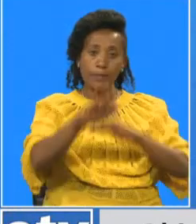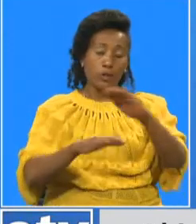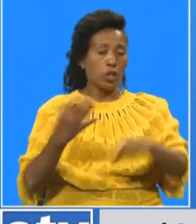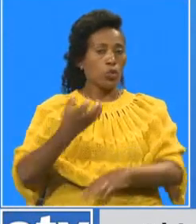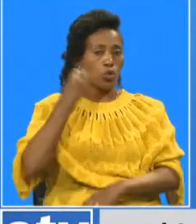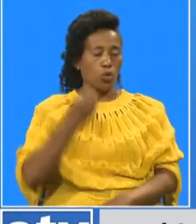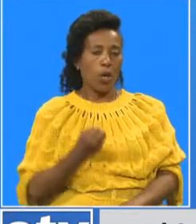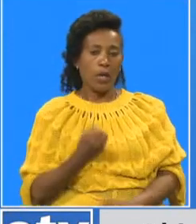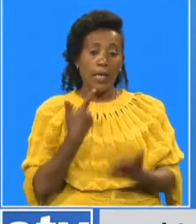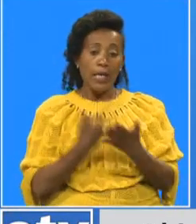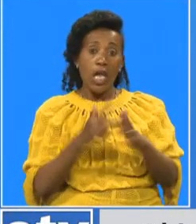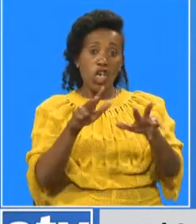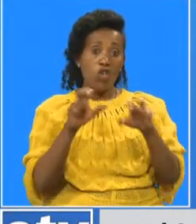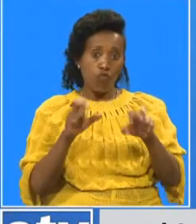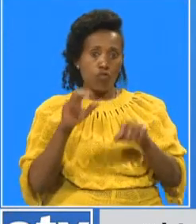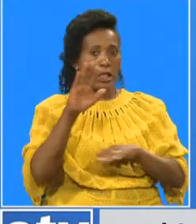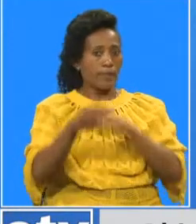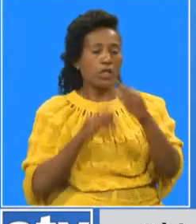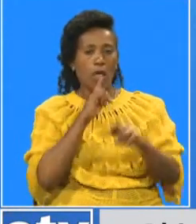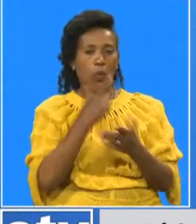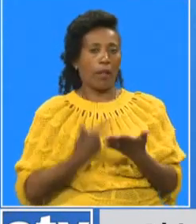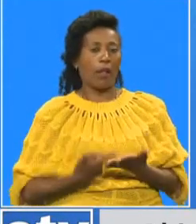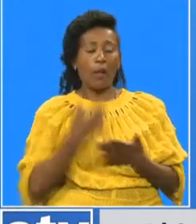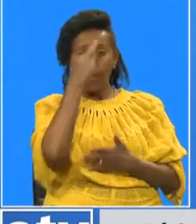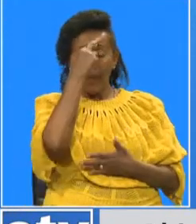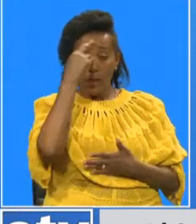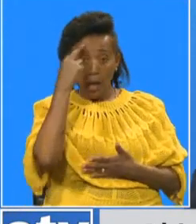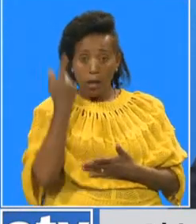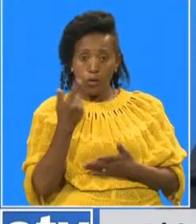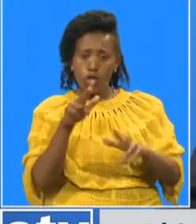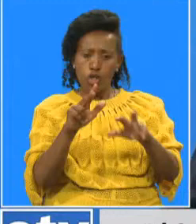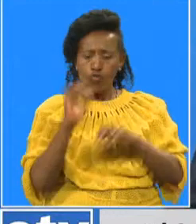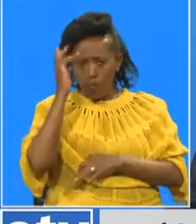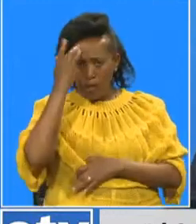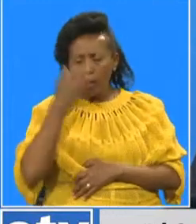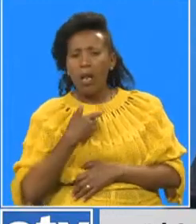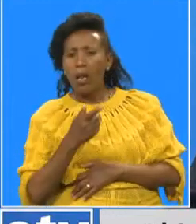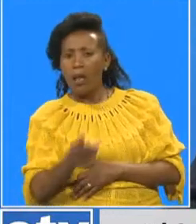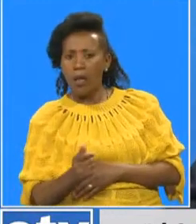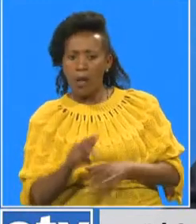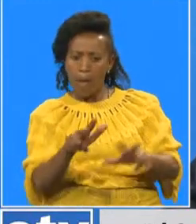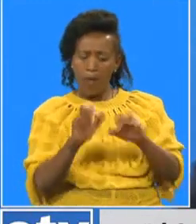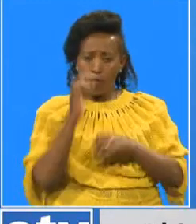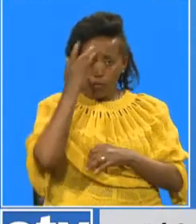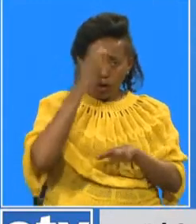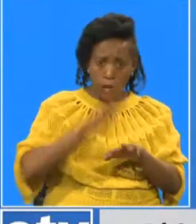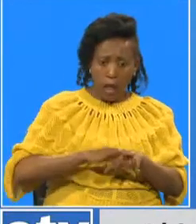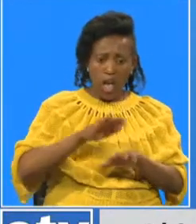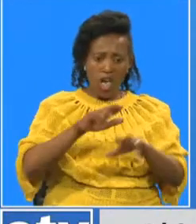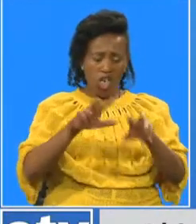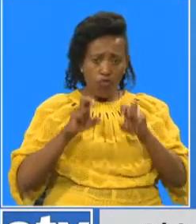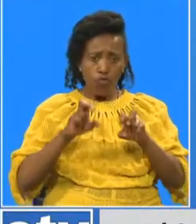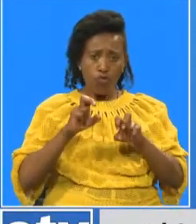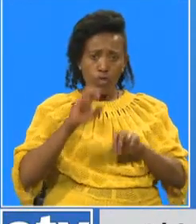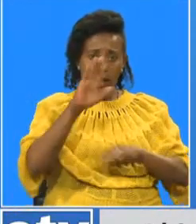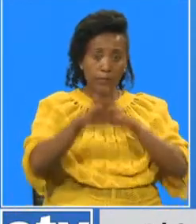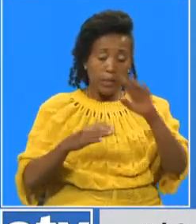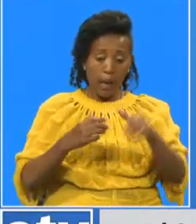ተወስዷል። ይሄ ክፉ እርምጃ ነው። ይሄ ምክንያቱም ክፉ በሽታ አለ። በክፉ በሽታ ላይ ክፉ እርምጃ